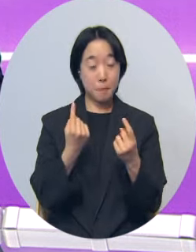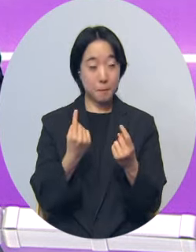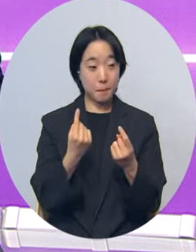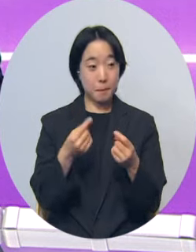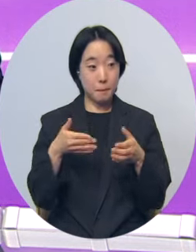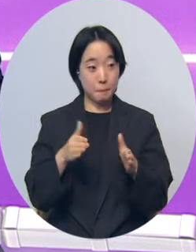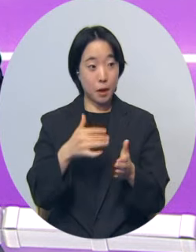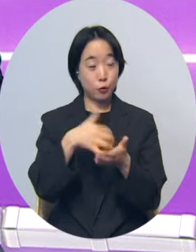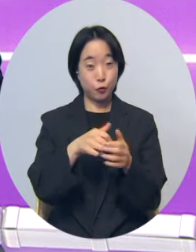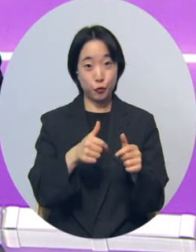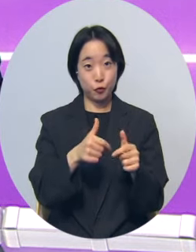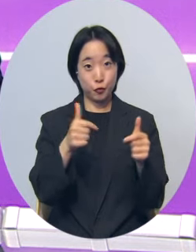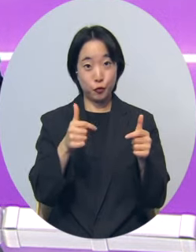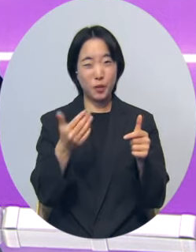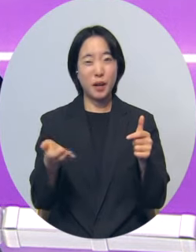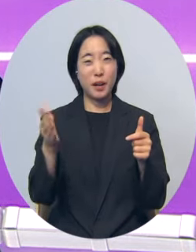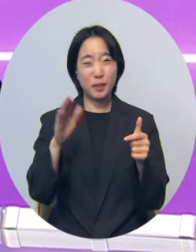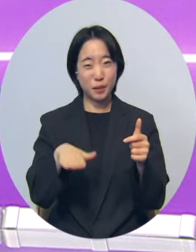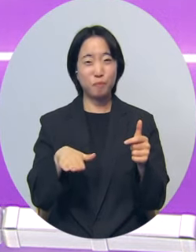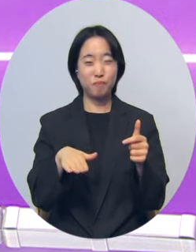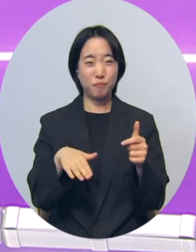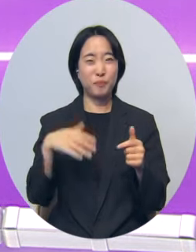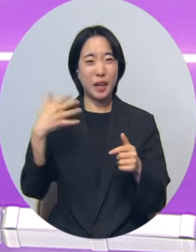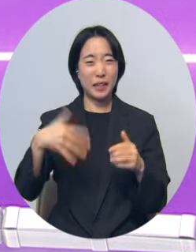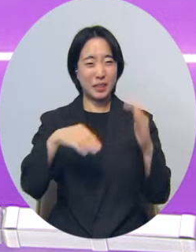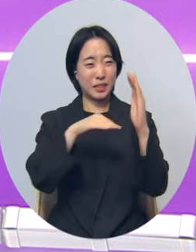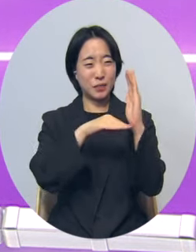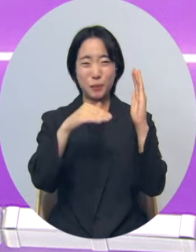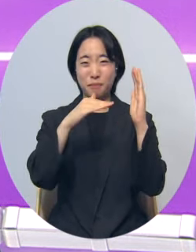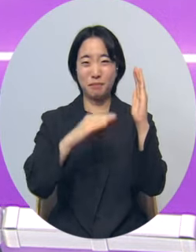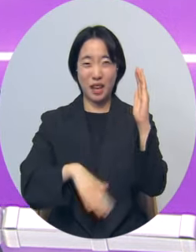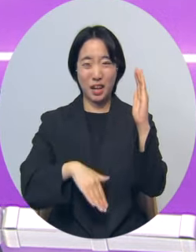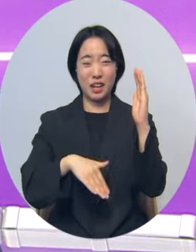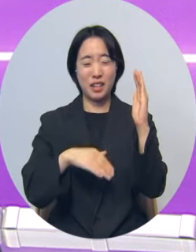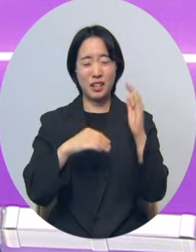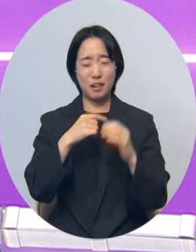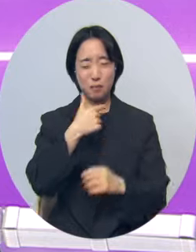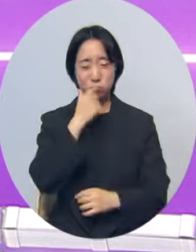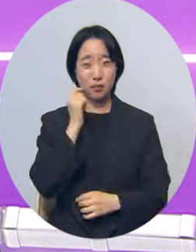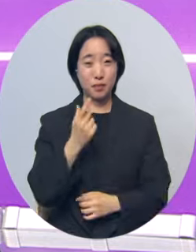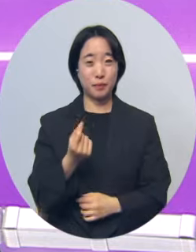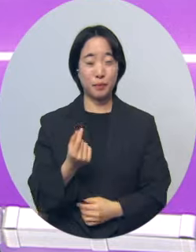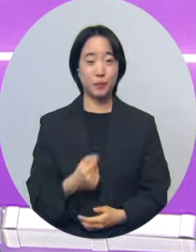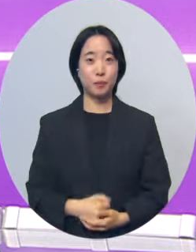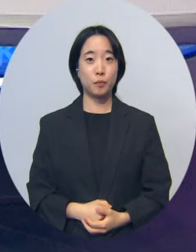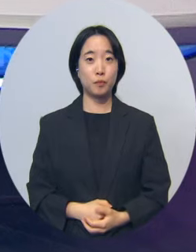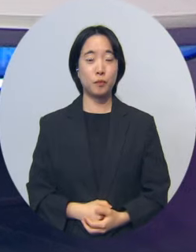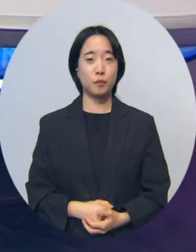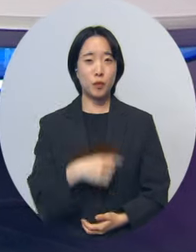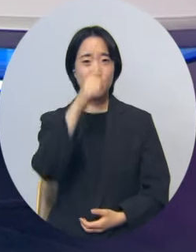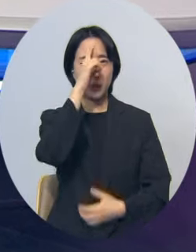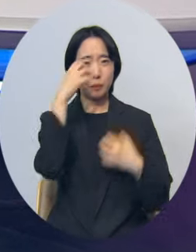수가 좀 늘긴 했지만 여전히 저출생 문제는 심각한 수준인 건데요. 정부가 추세 반전을